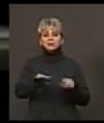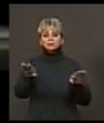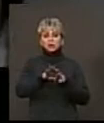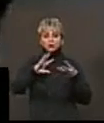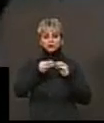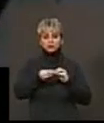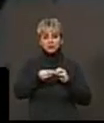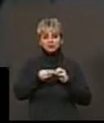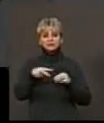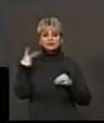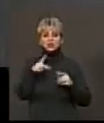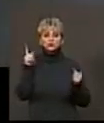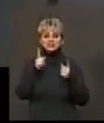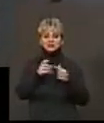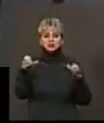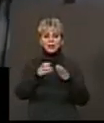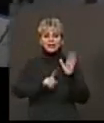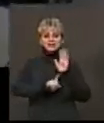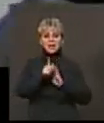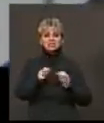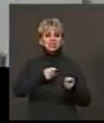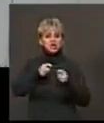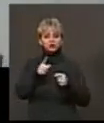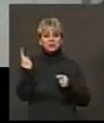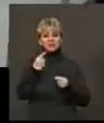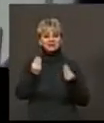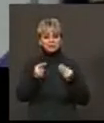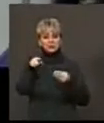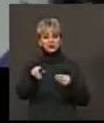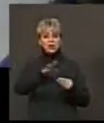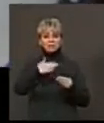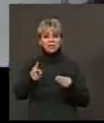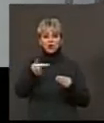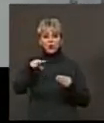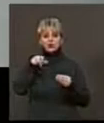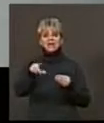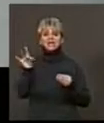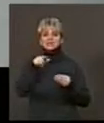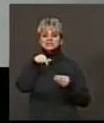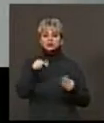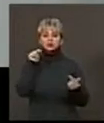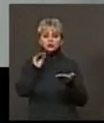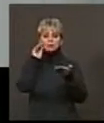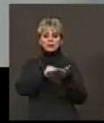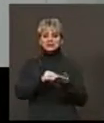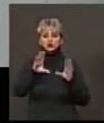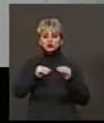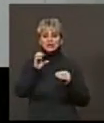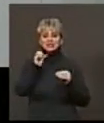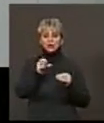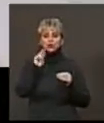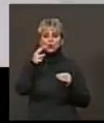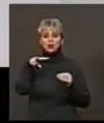результат. Вторую встречу команды начали осторожно. В первом периоде обменялись голами. У ростовчан точный бросок на счету